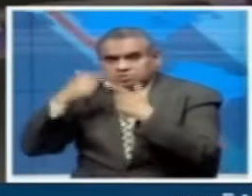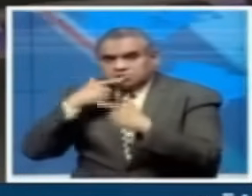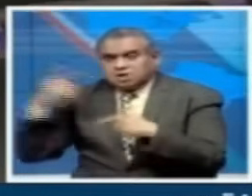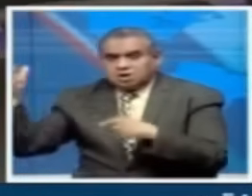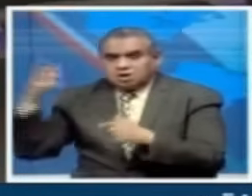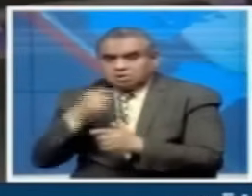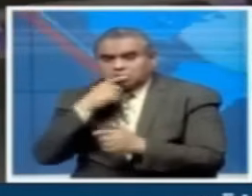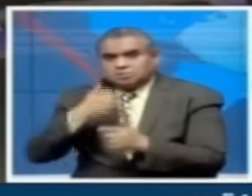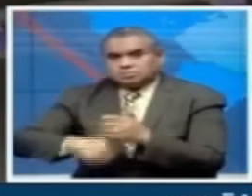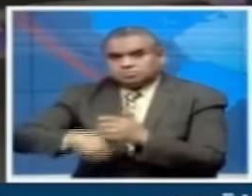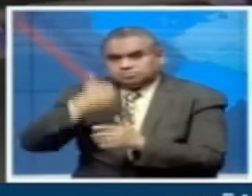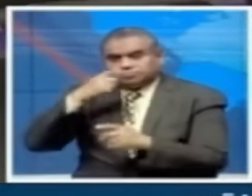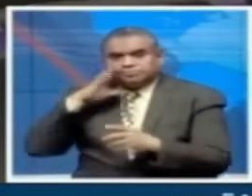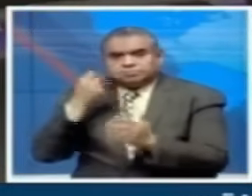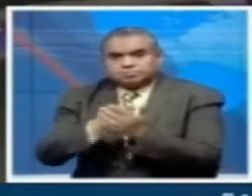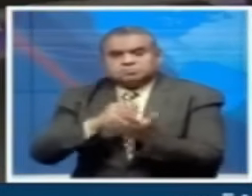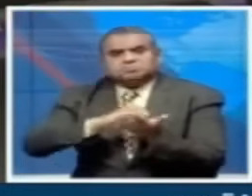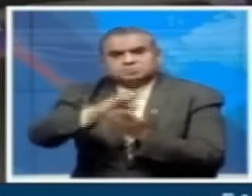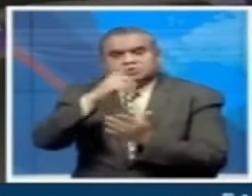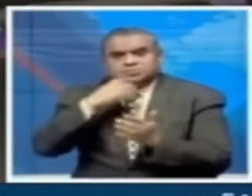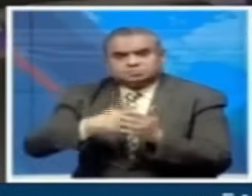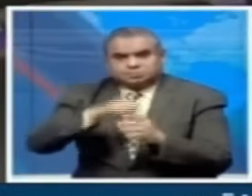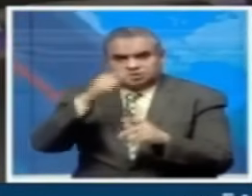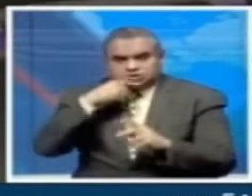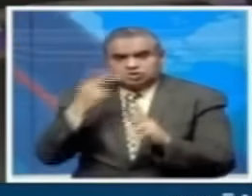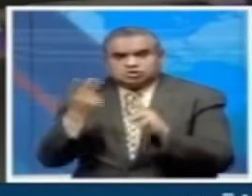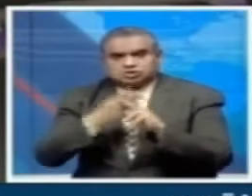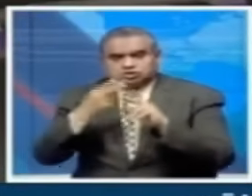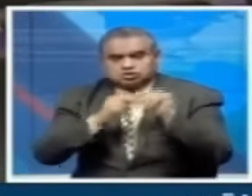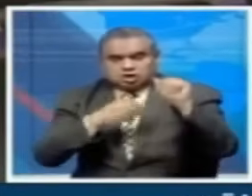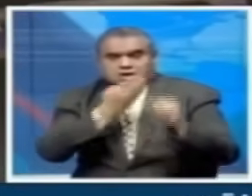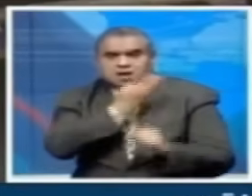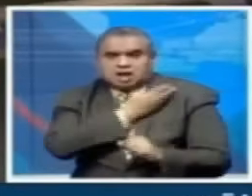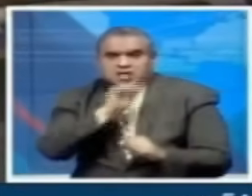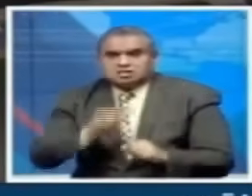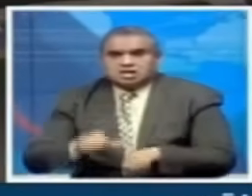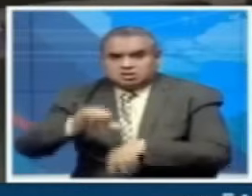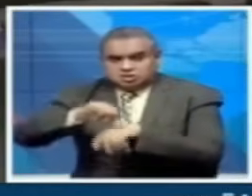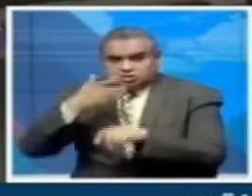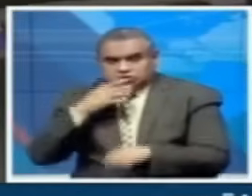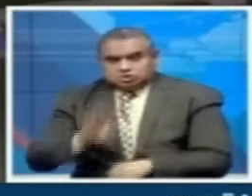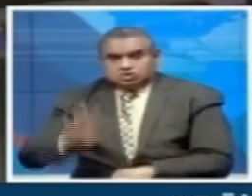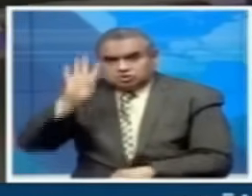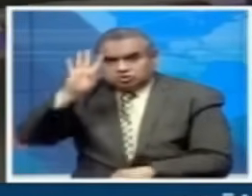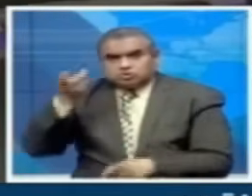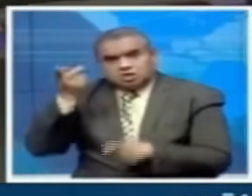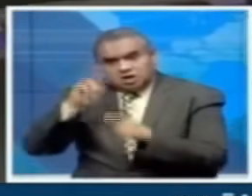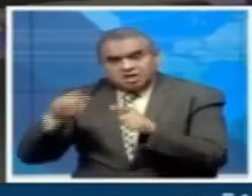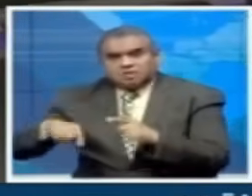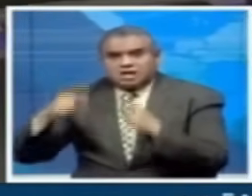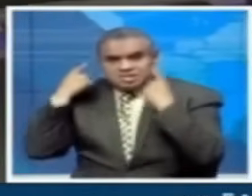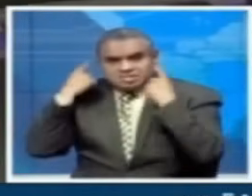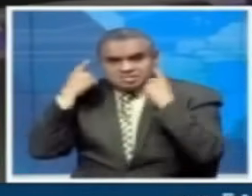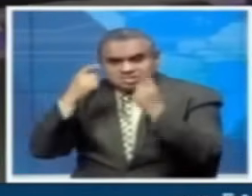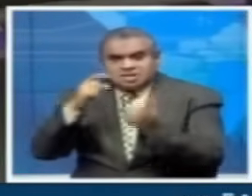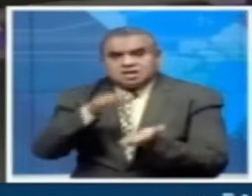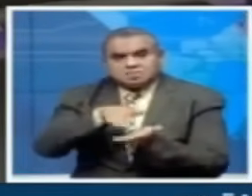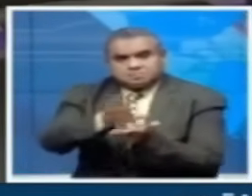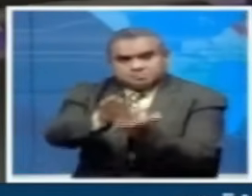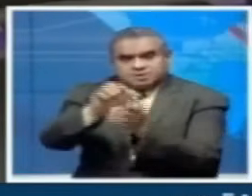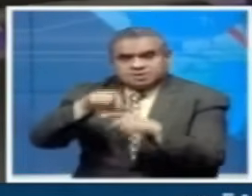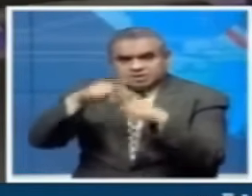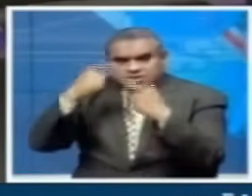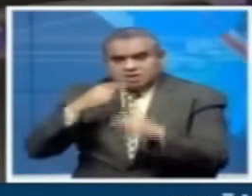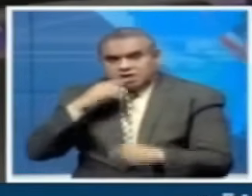القافلة بقيت هناك وتم تسليمها إلى أهالي قطاع غزة في الشمال. واليوم هناك قافلة أخرى تخرج من قطاع غزة